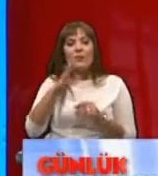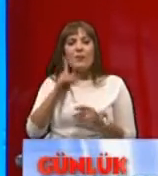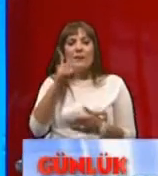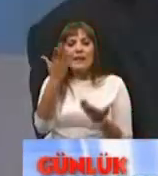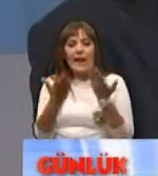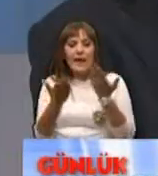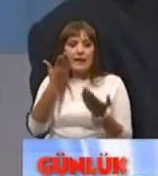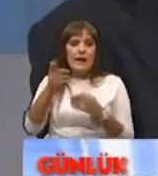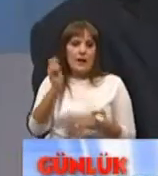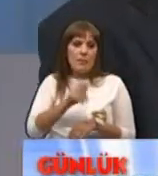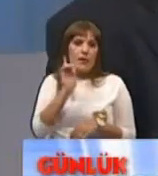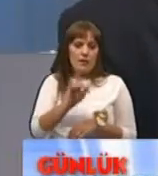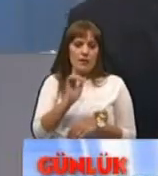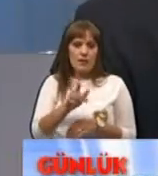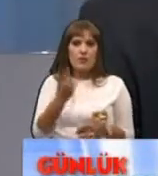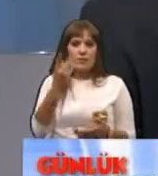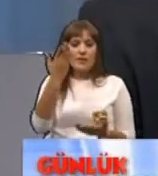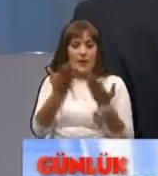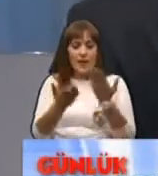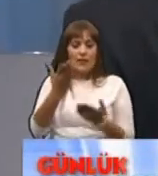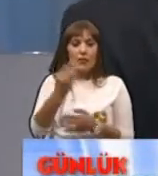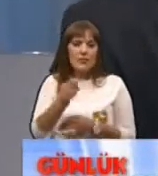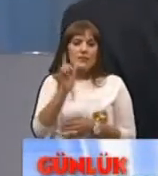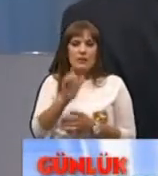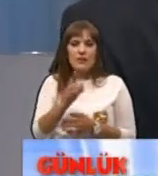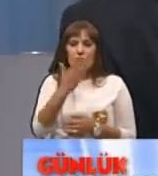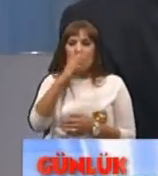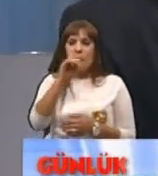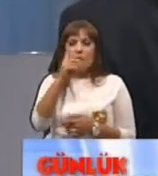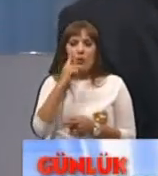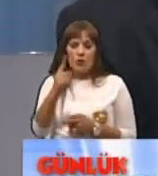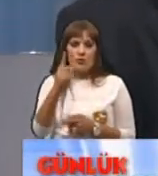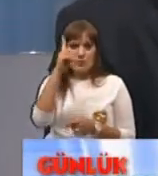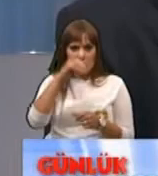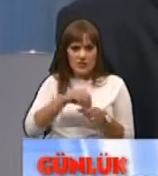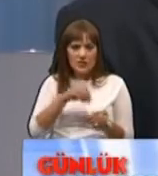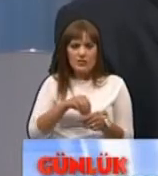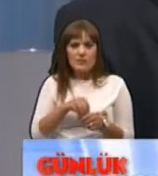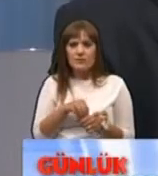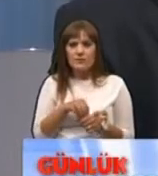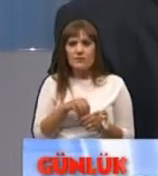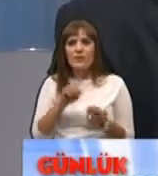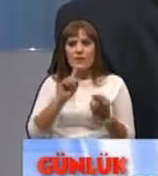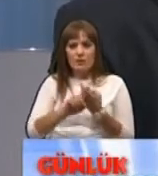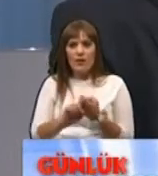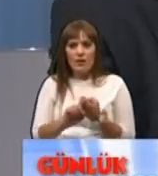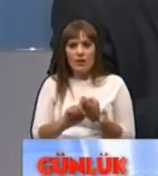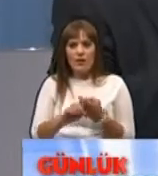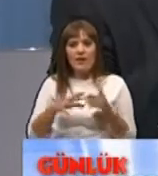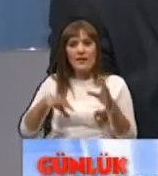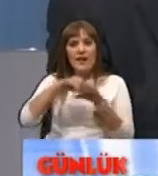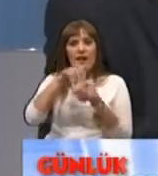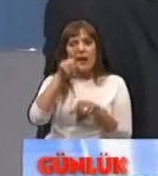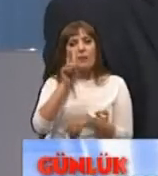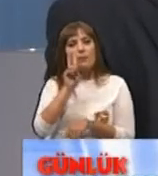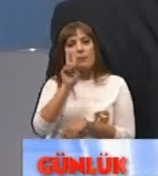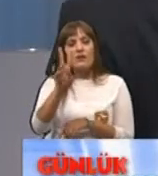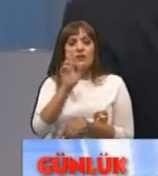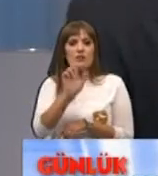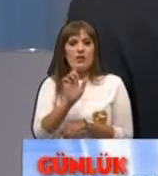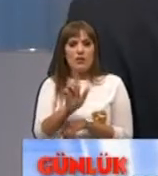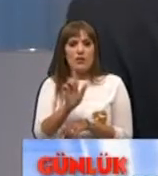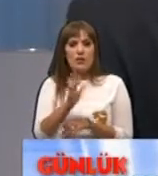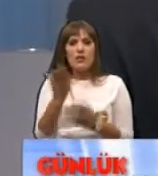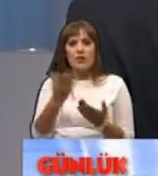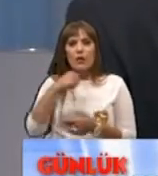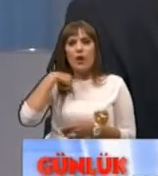denge sağlamak gerekiyor. Bir denge, yani. Tabii ki denge gerekiyor. Sağlamak gerekiyor. Doğal bir görünüm için. Doğal bir görünüm için ve genel bir bakış gerekiyor.